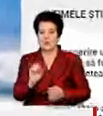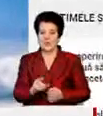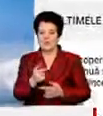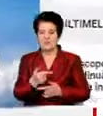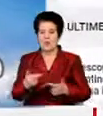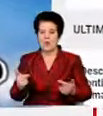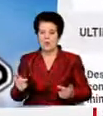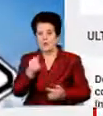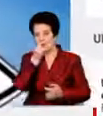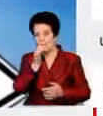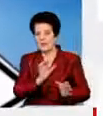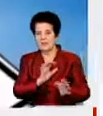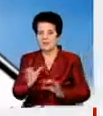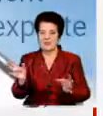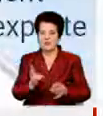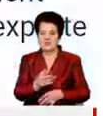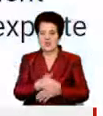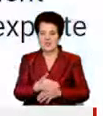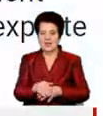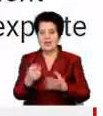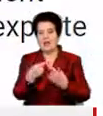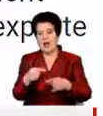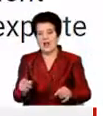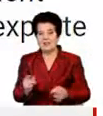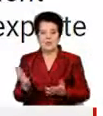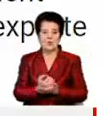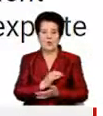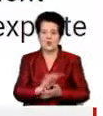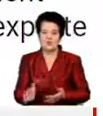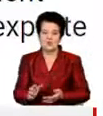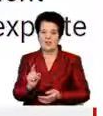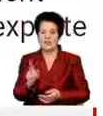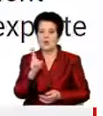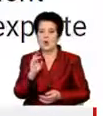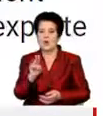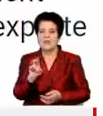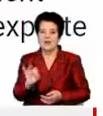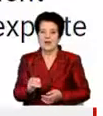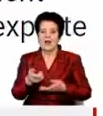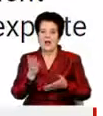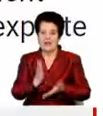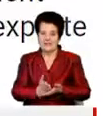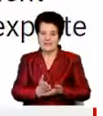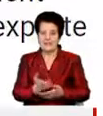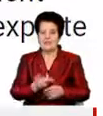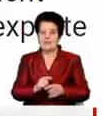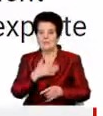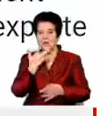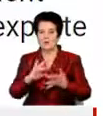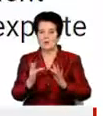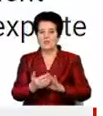la unele nu își poate asigura necesarul intern, iar la altele nu reușește să atingă nici cotele existente. Amănunte găsiți pe